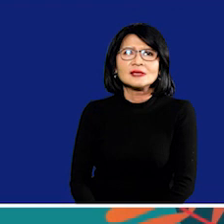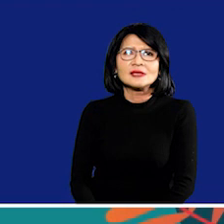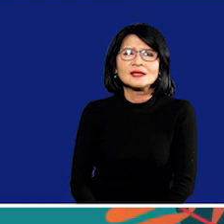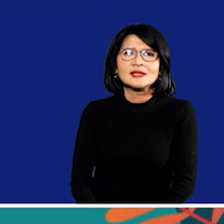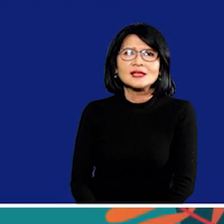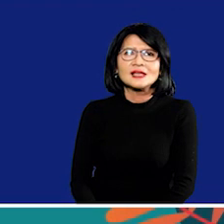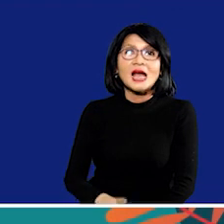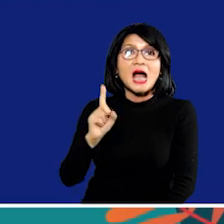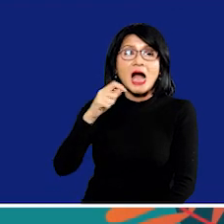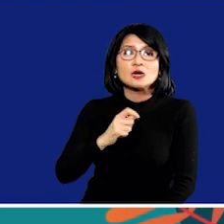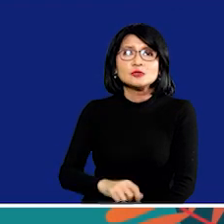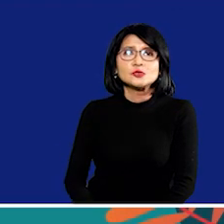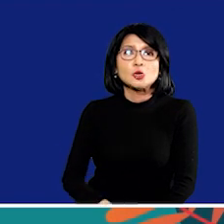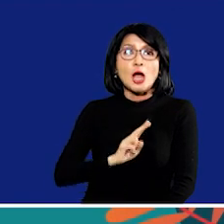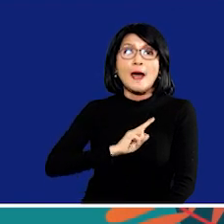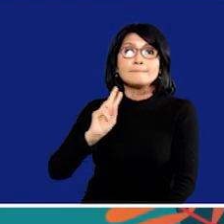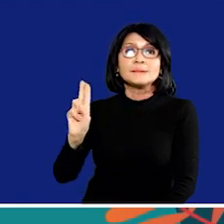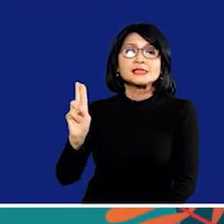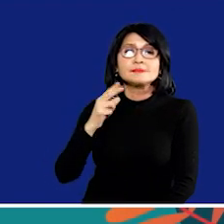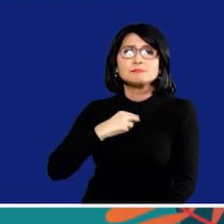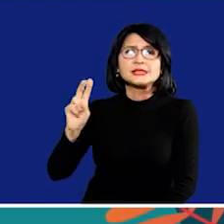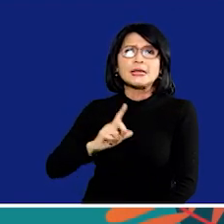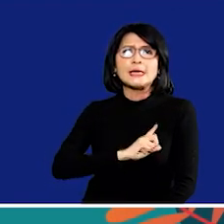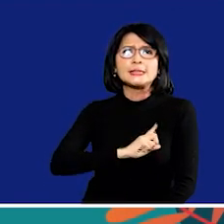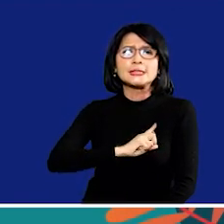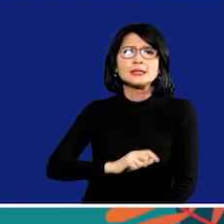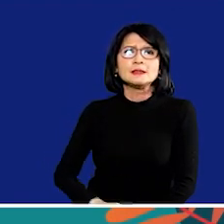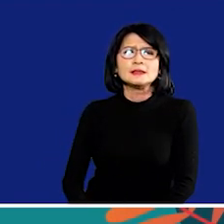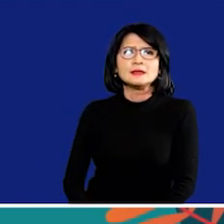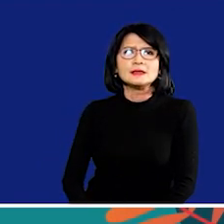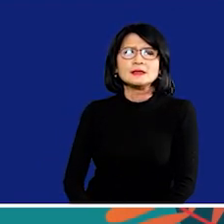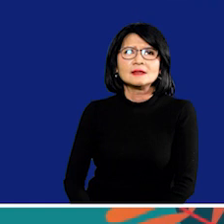percaya dalam diri kita. Terus?